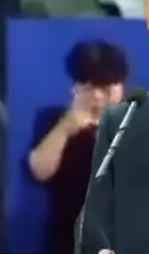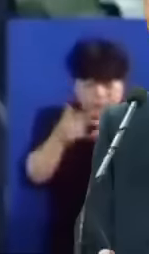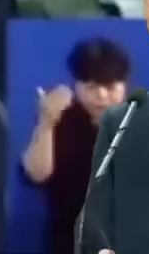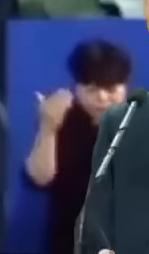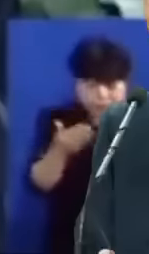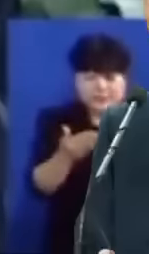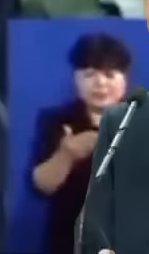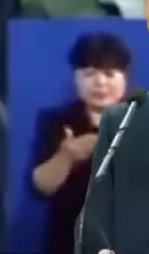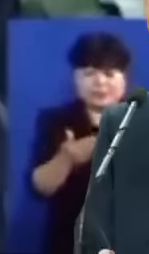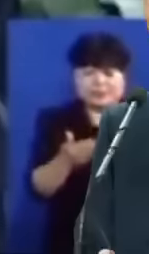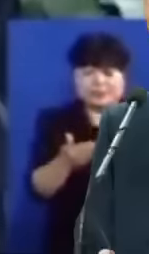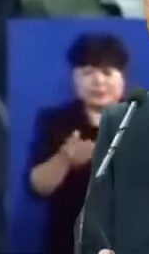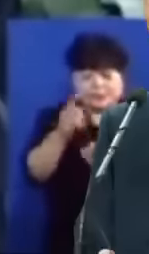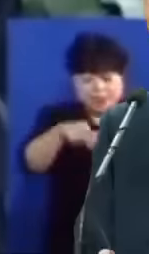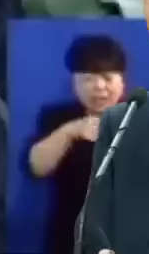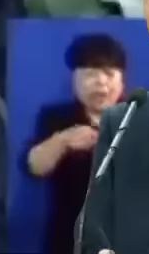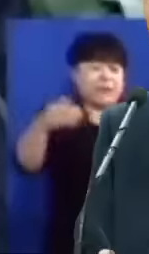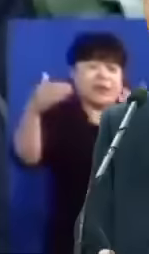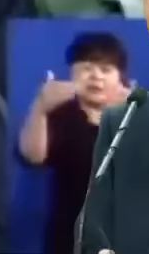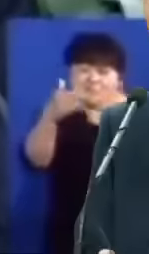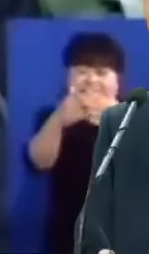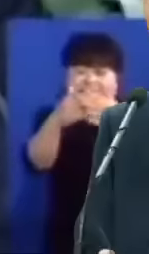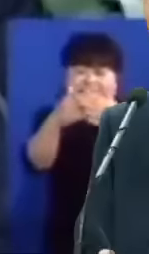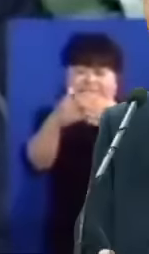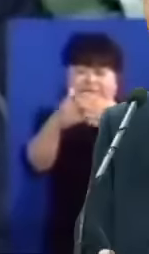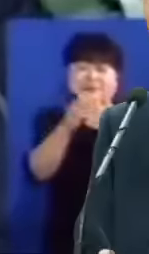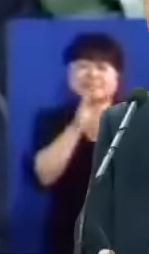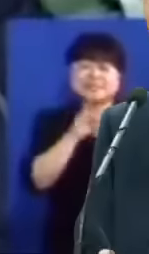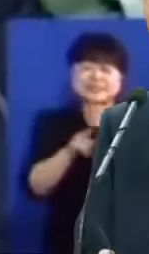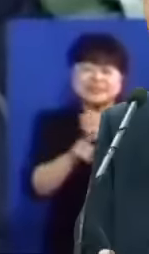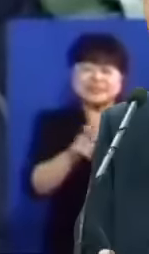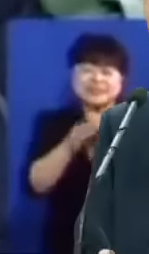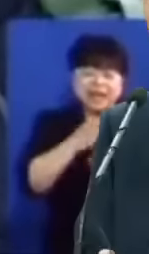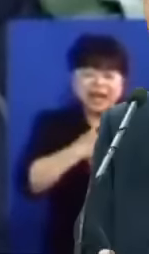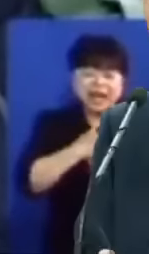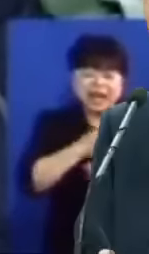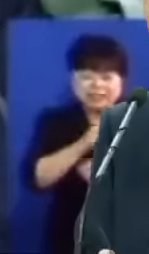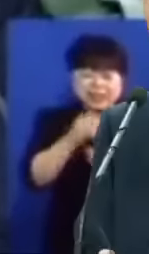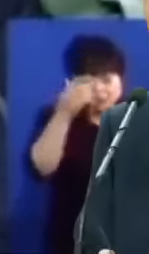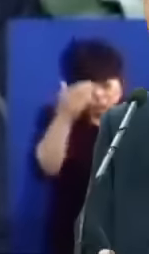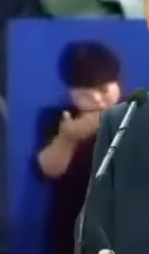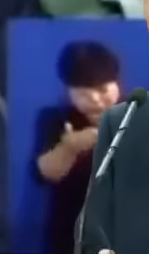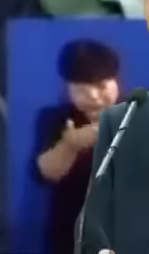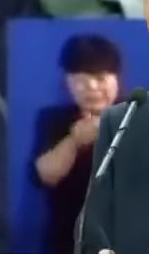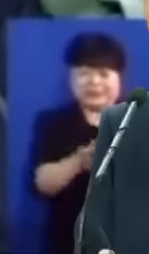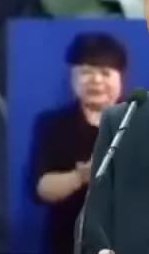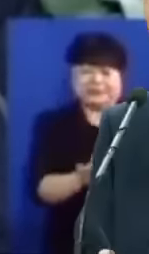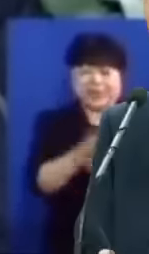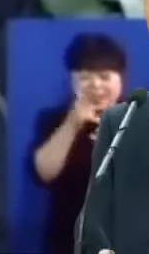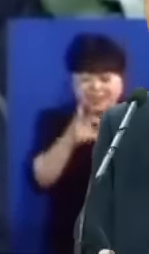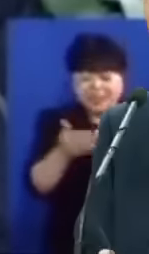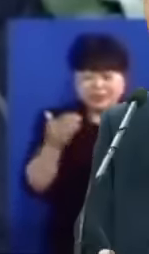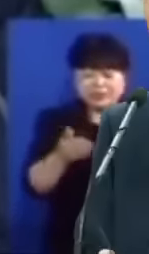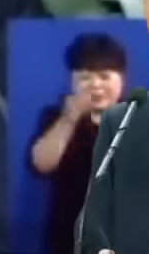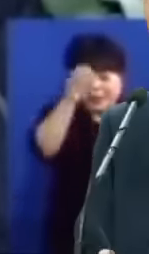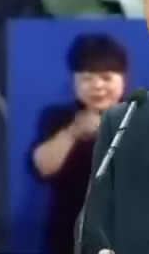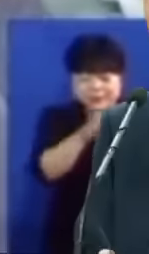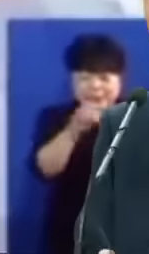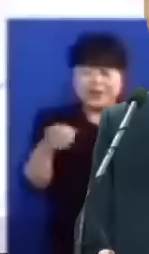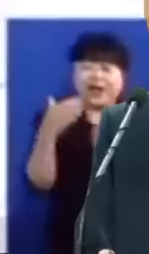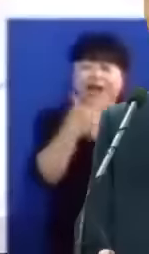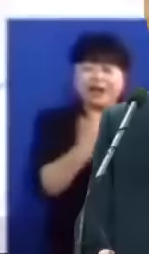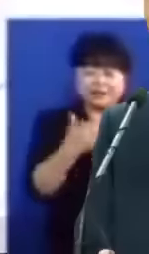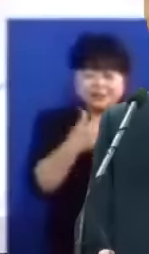예수님이 모두 다 청산한 것입니다. 진리를 알지니 진리가 너희를 자유케 하리라고. 예수님의 십자가